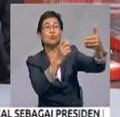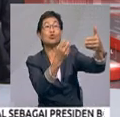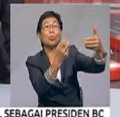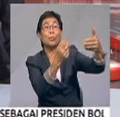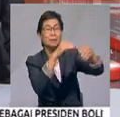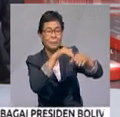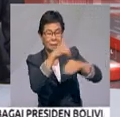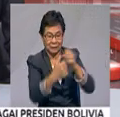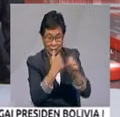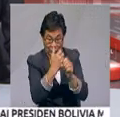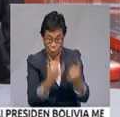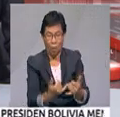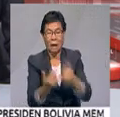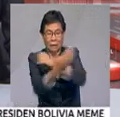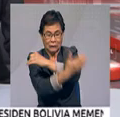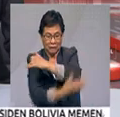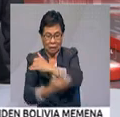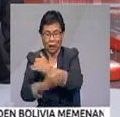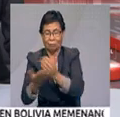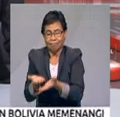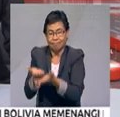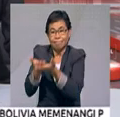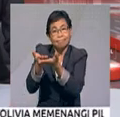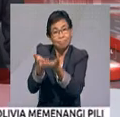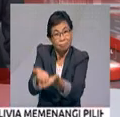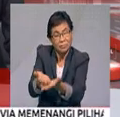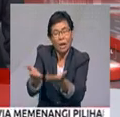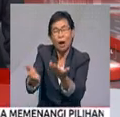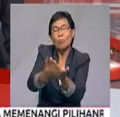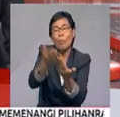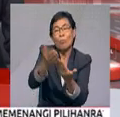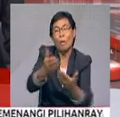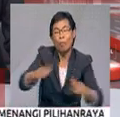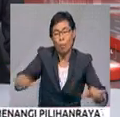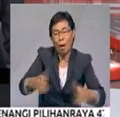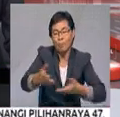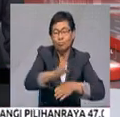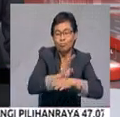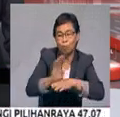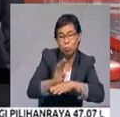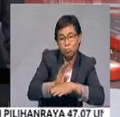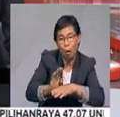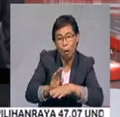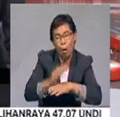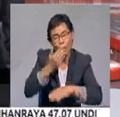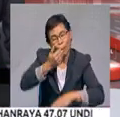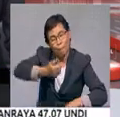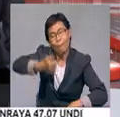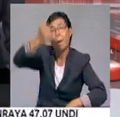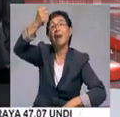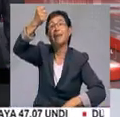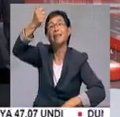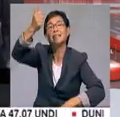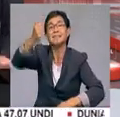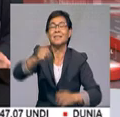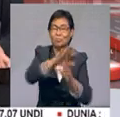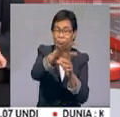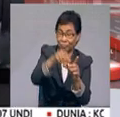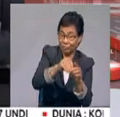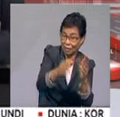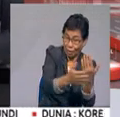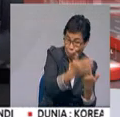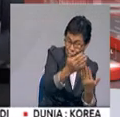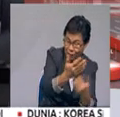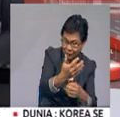ke-12 tahun ini sebagai negara yang menawarkan kemudahan menjalankan perniagaan terbaik. Ya, ia merangkumi